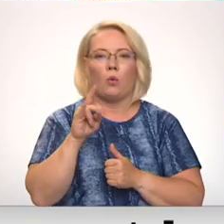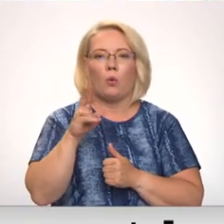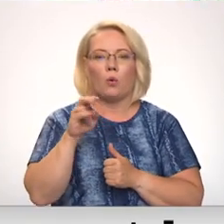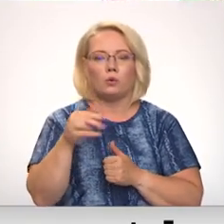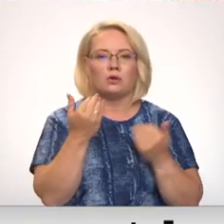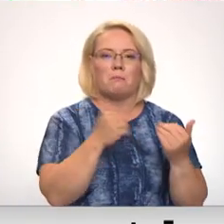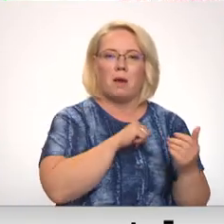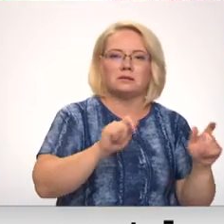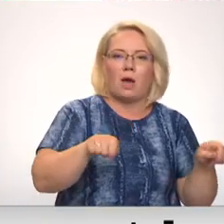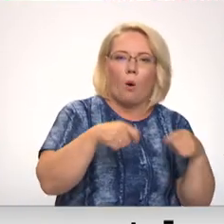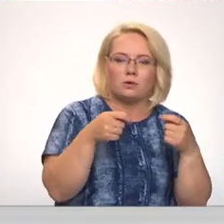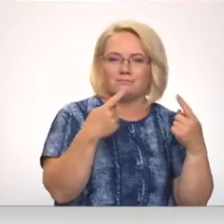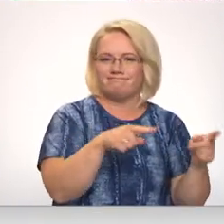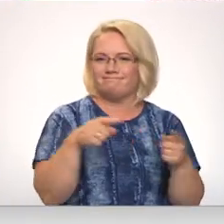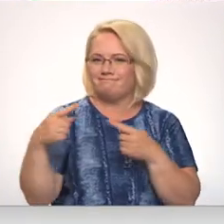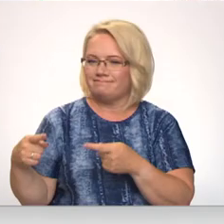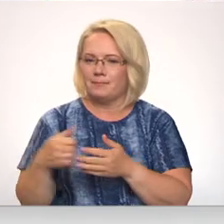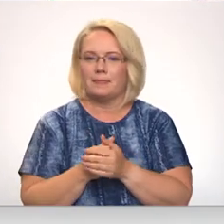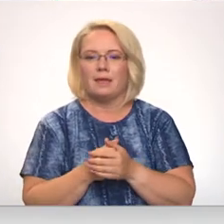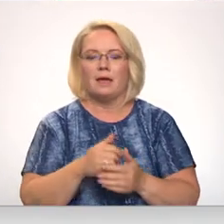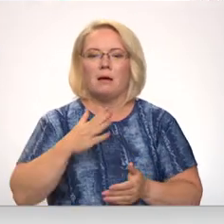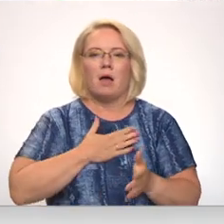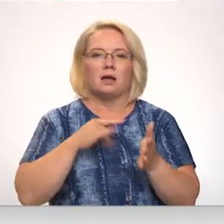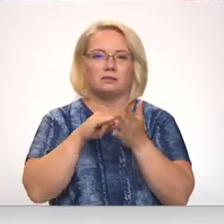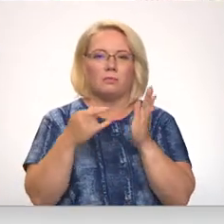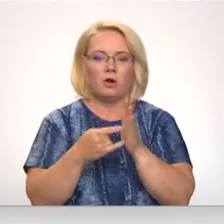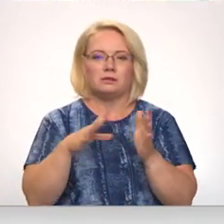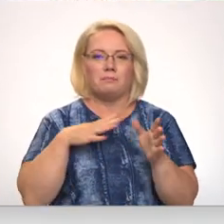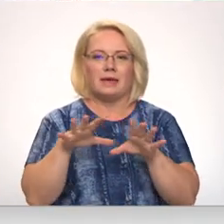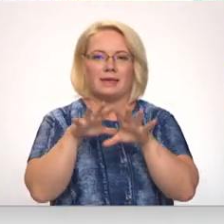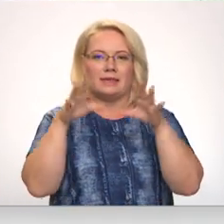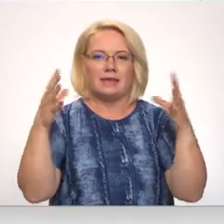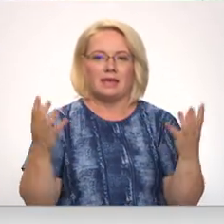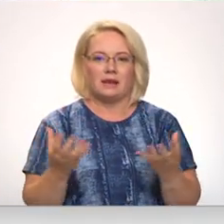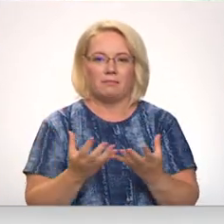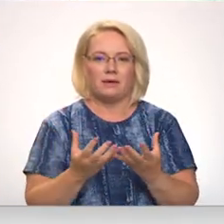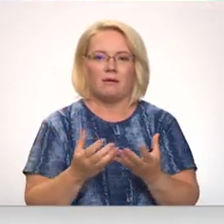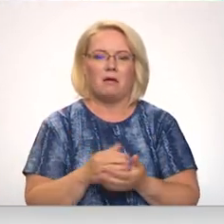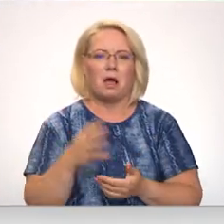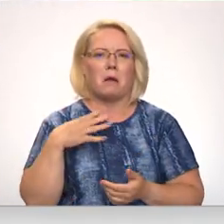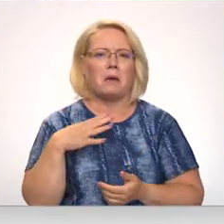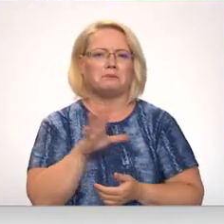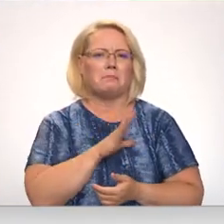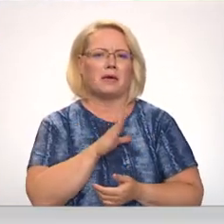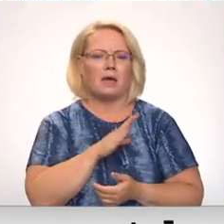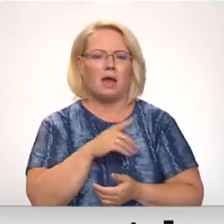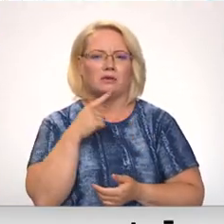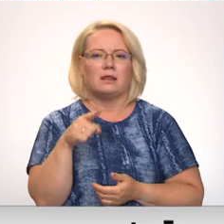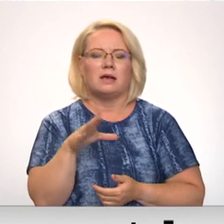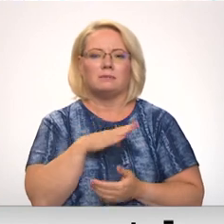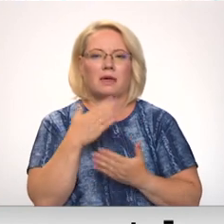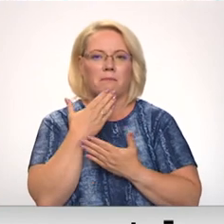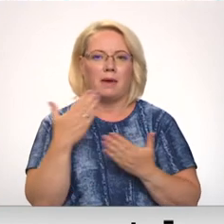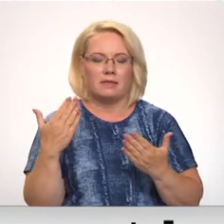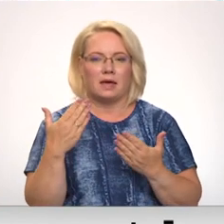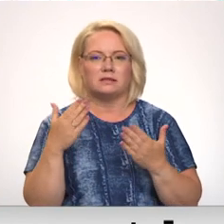kukurūzu. Mans projekts bija ķirbi biznesam. Kāpēc bija? Tas bija mans pēdējais. Bet